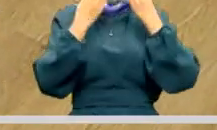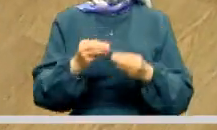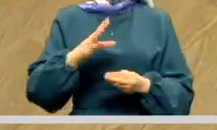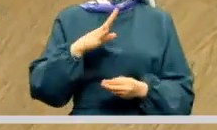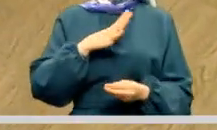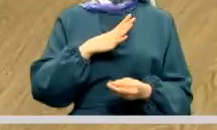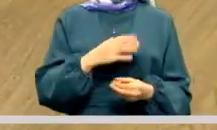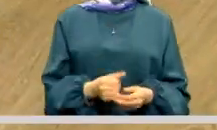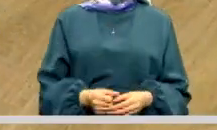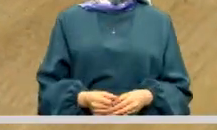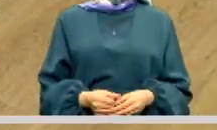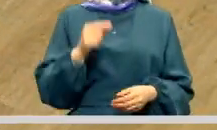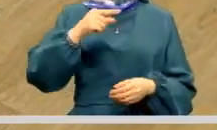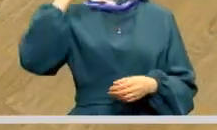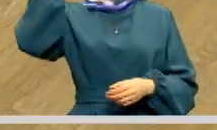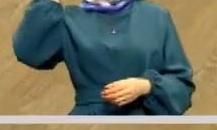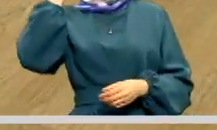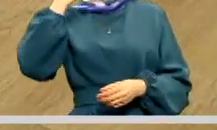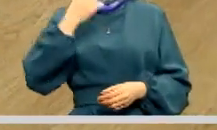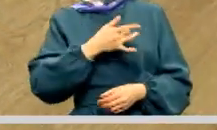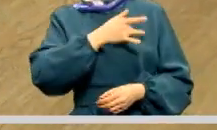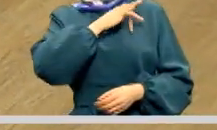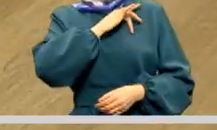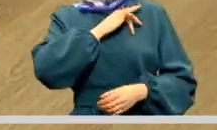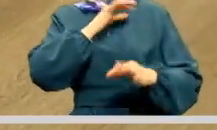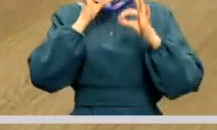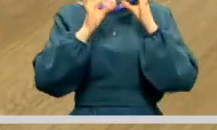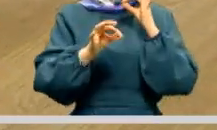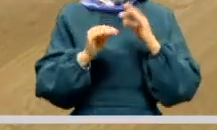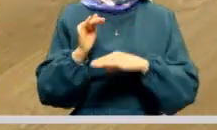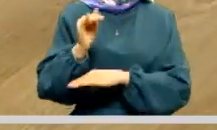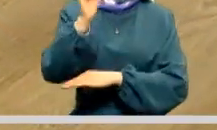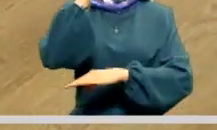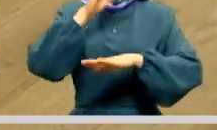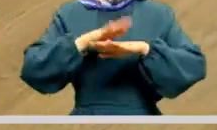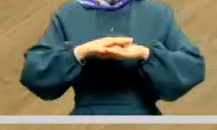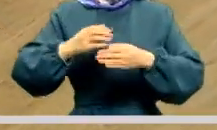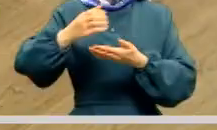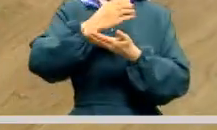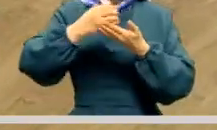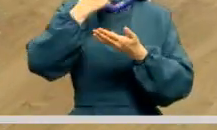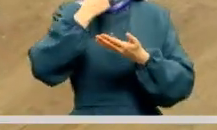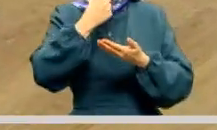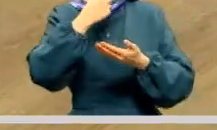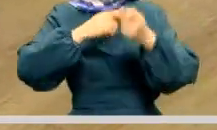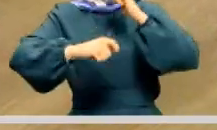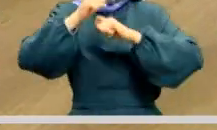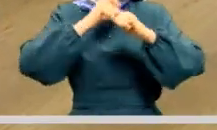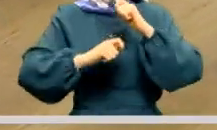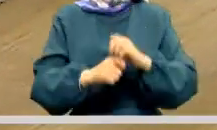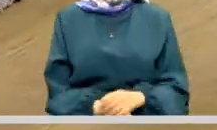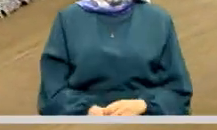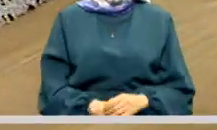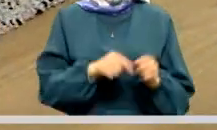biz bu yönüyle baktığımız zaman iman Takva ve hayatımıza uygulayacağımız amel dediğimiz eylemler Aslında